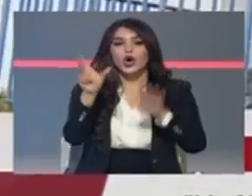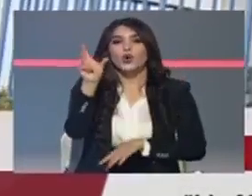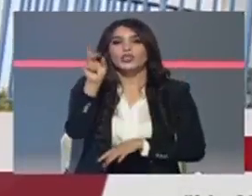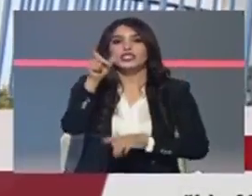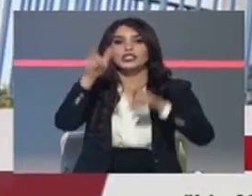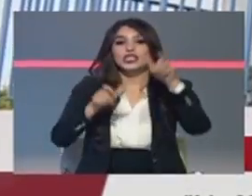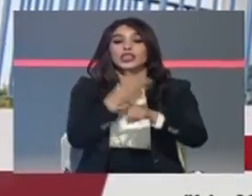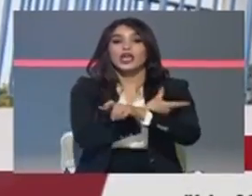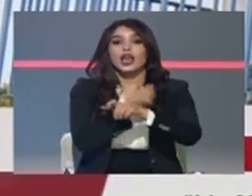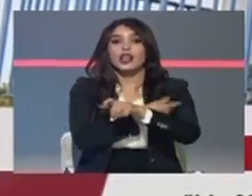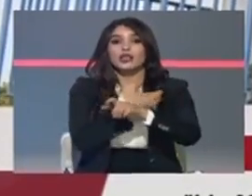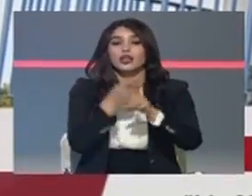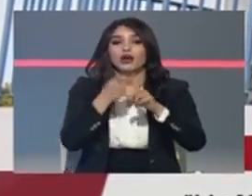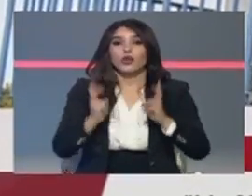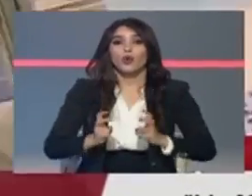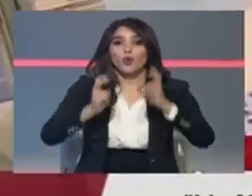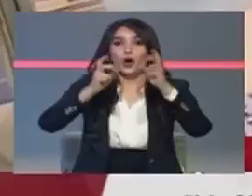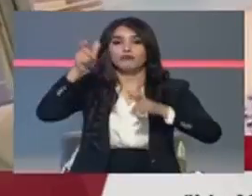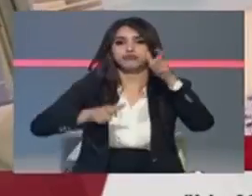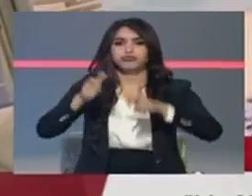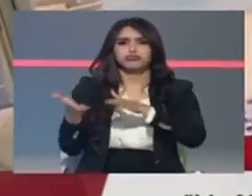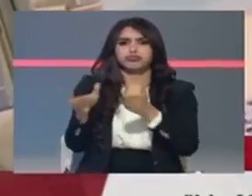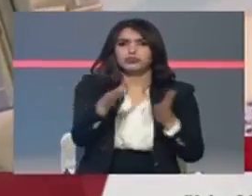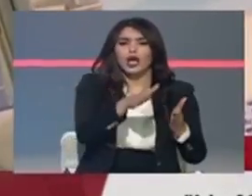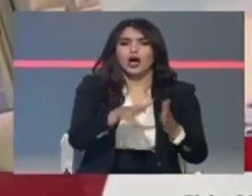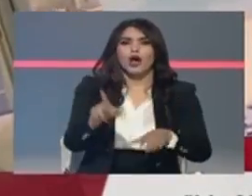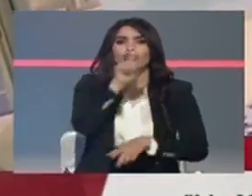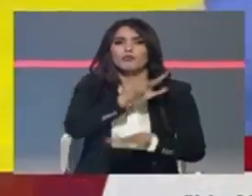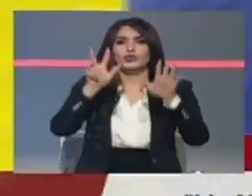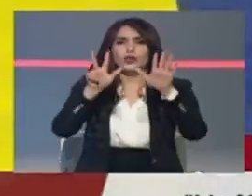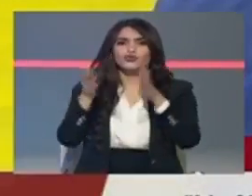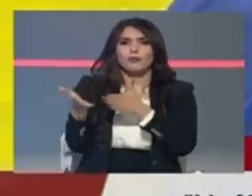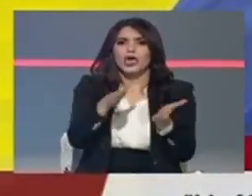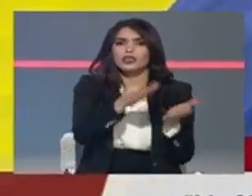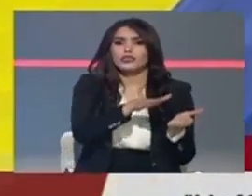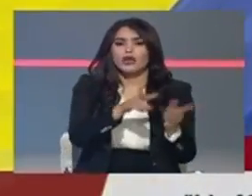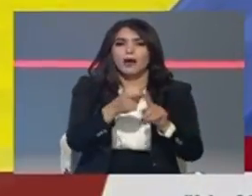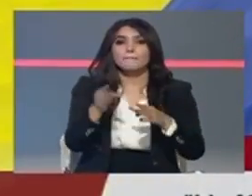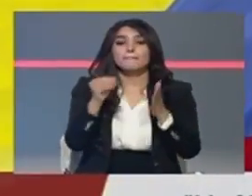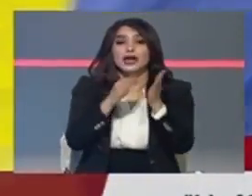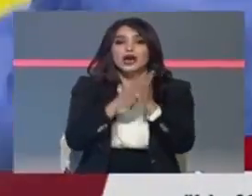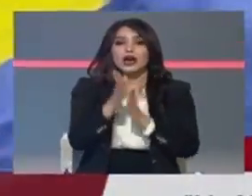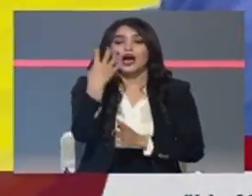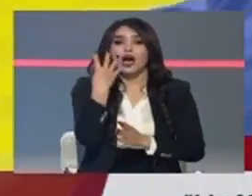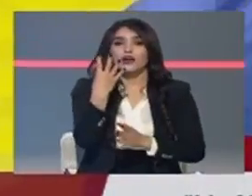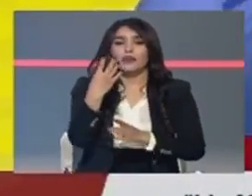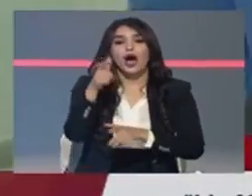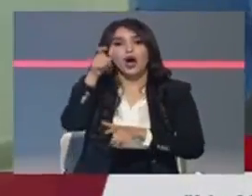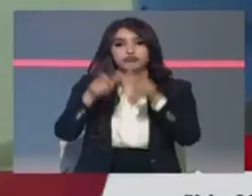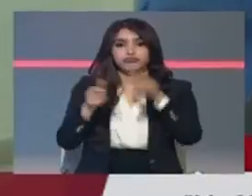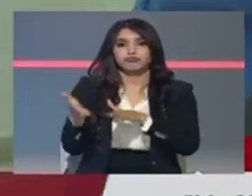5736 تحليلا، فيما ارتفع عدد الوفيات إلى 18 وفاة بعد تسجيل 4 وفيات